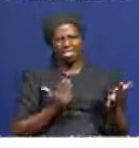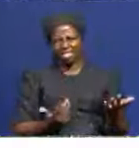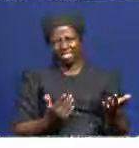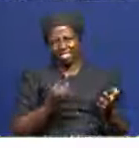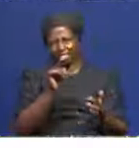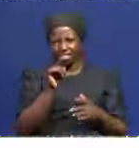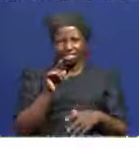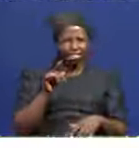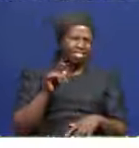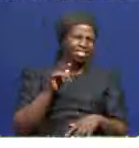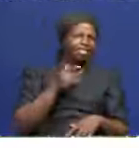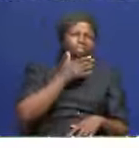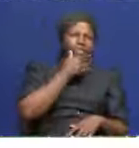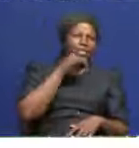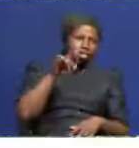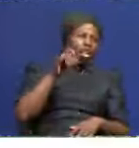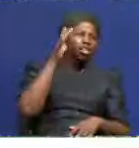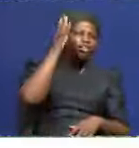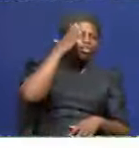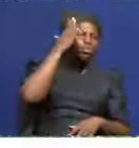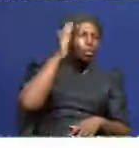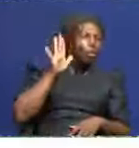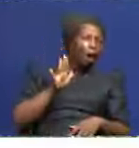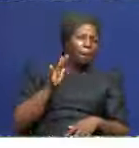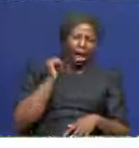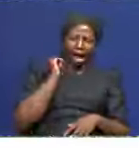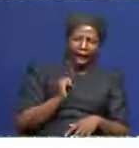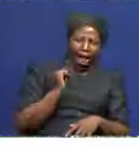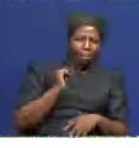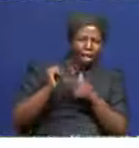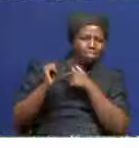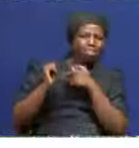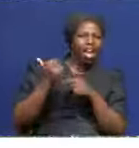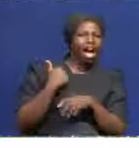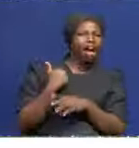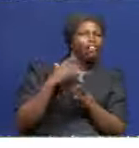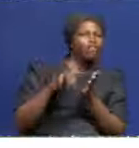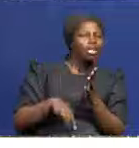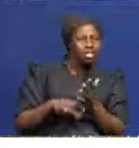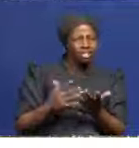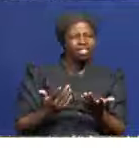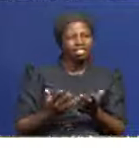Jamani wanaume, tujue nini inakuwa kwa hii handbag ya kina mama. Ama namna gani?